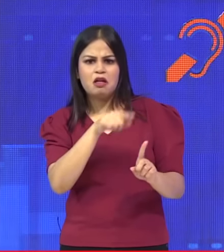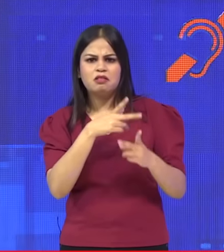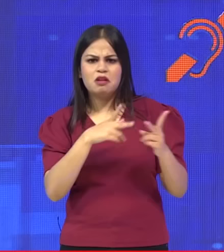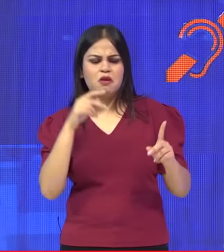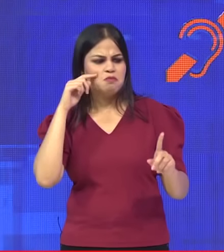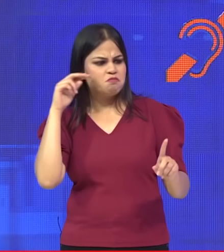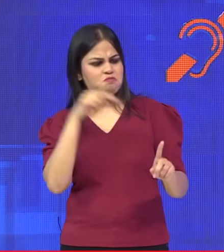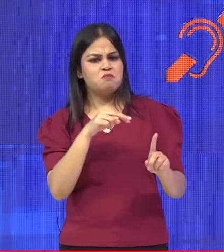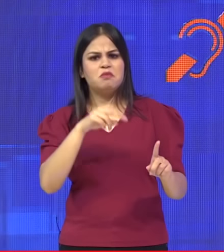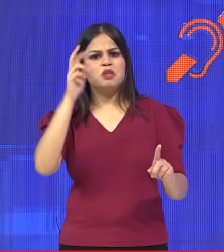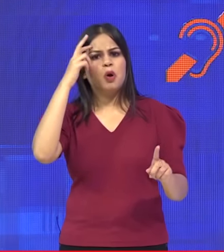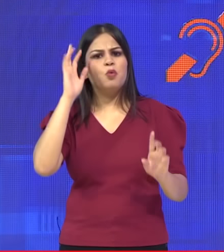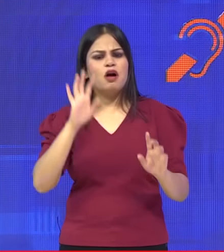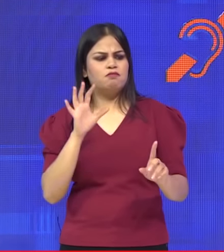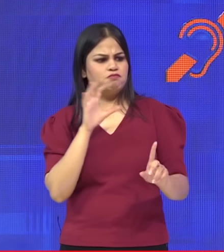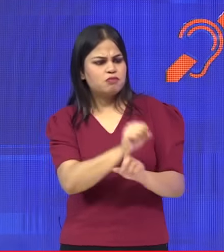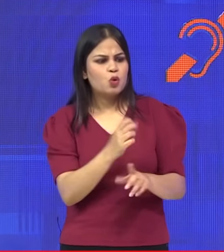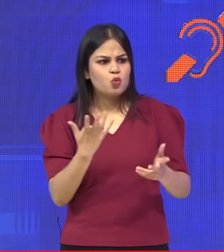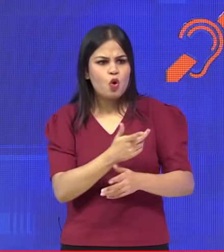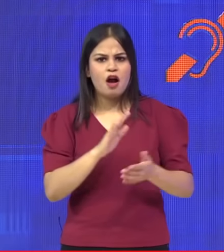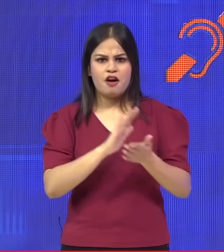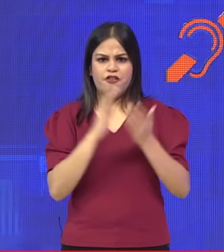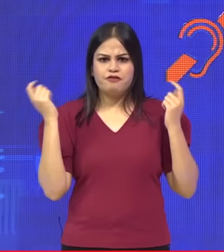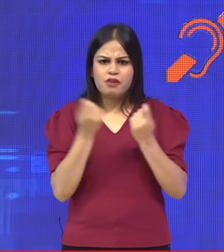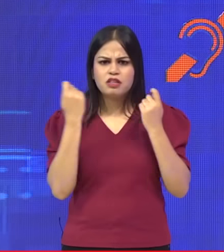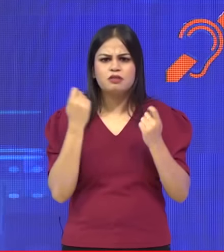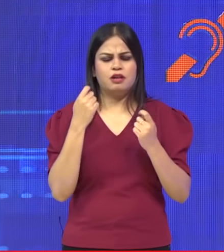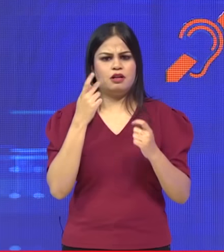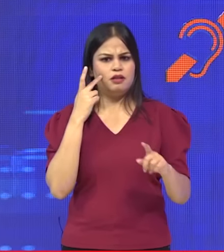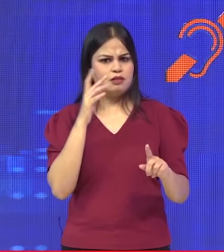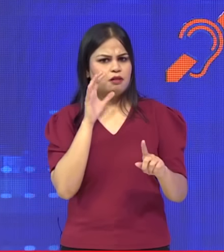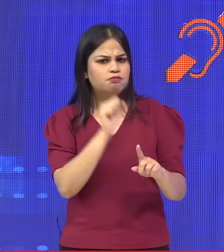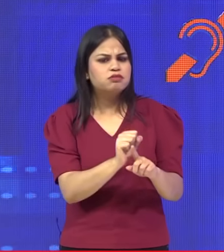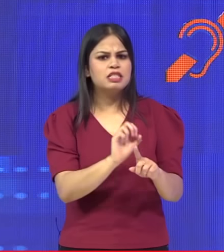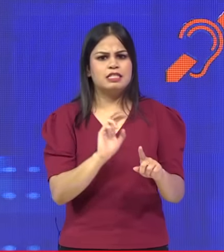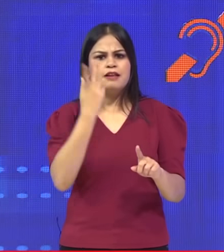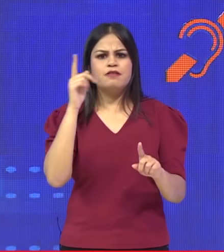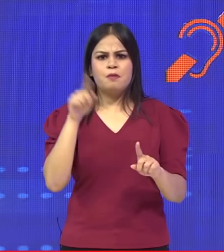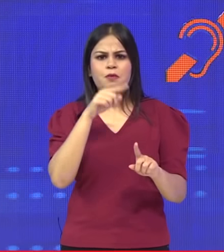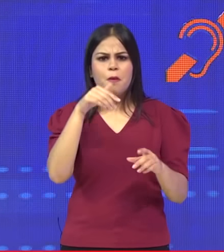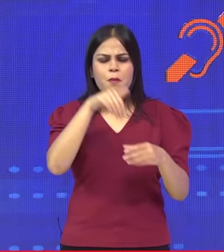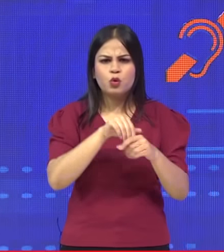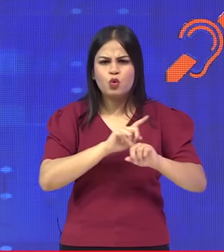बिकॉज़ यू नो इट्स डी फेस्टिवल यू नो लुक यू नो डेट इट्स जस्ट